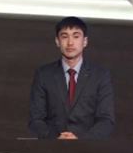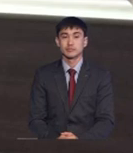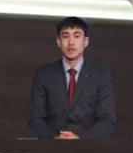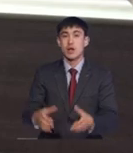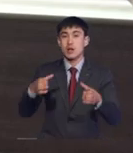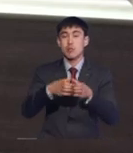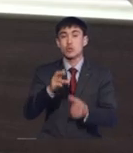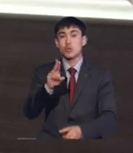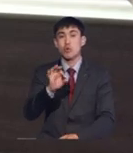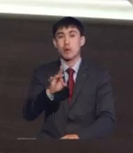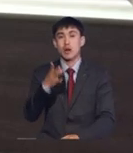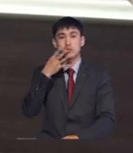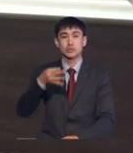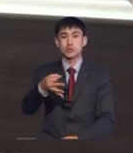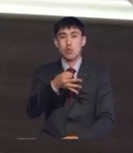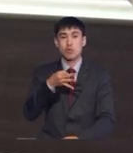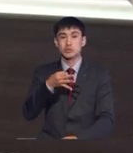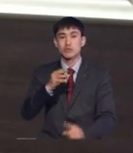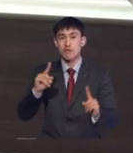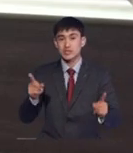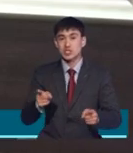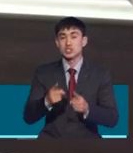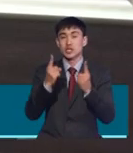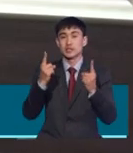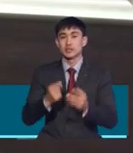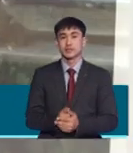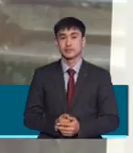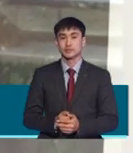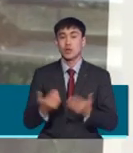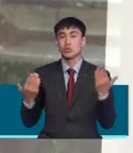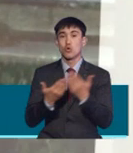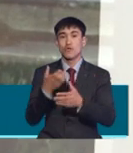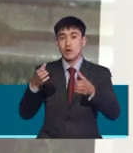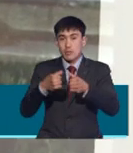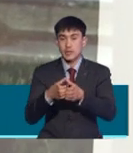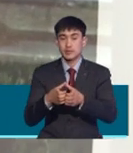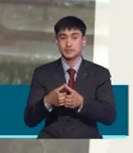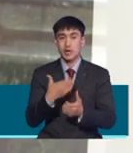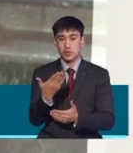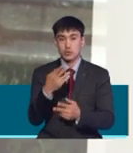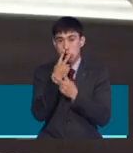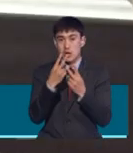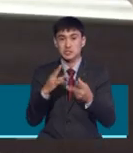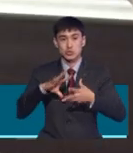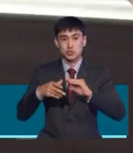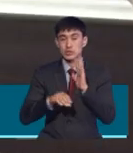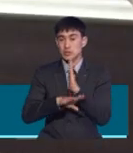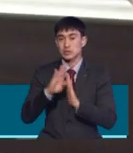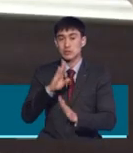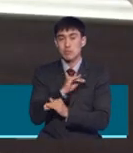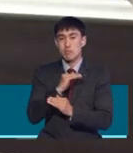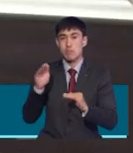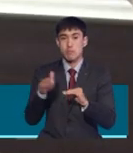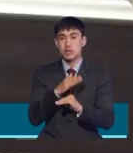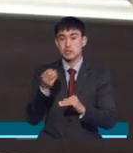Команда кокпара Алматинской области возрождает новую команду. Они уже показывают результаты, молодцы. Ребят